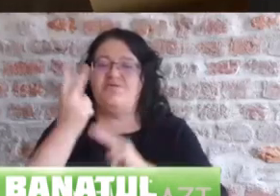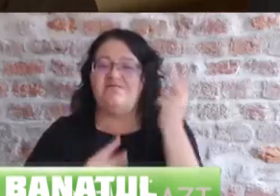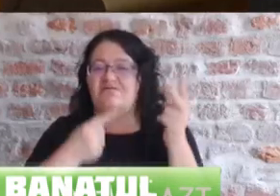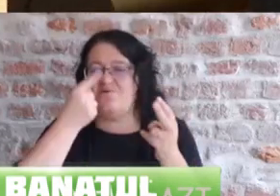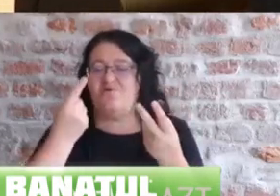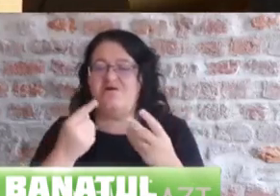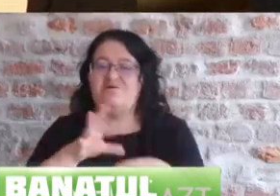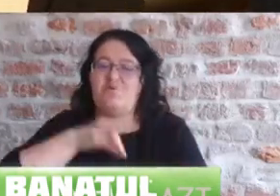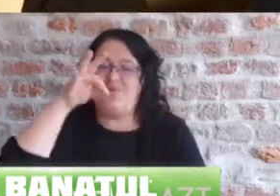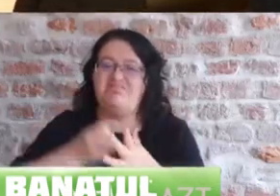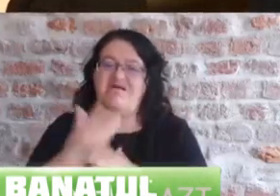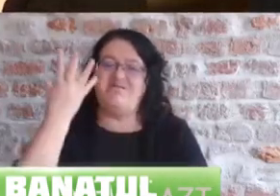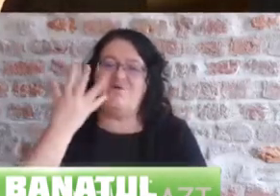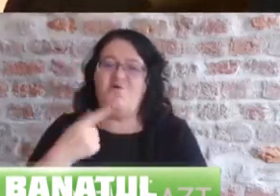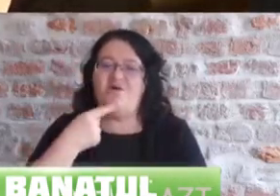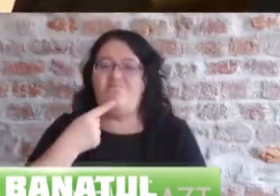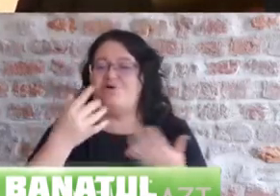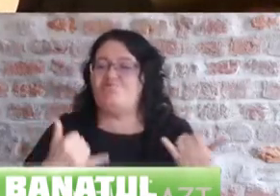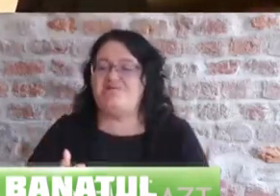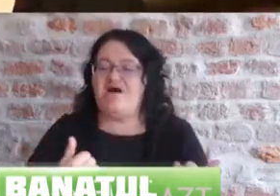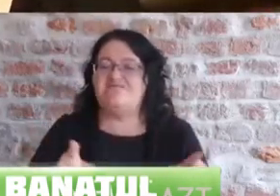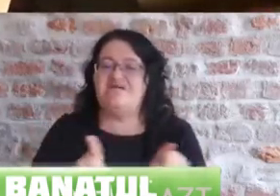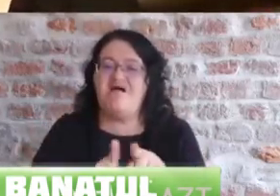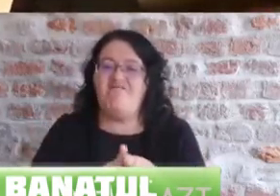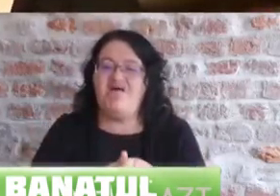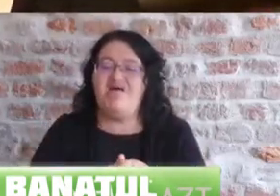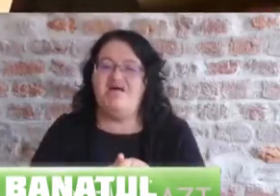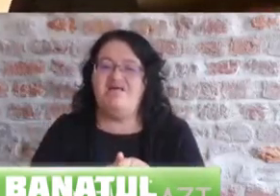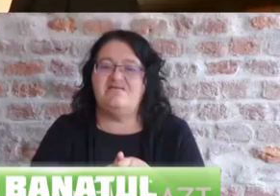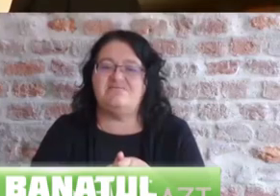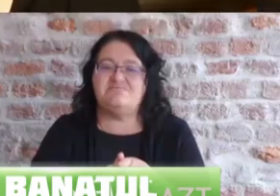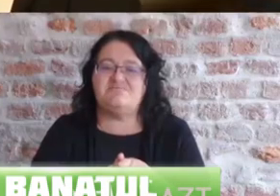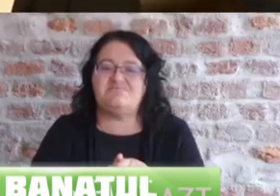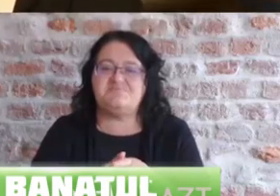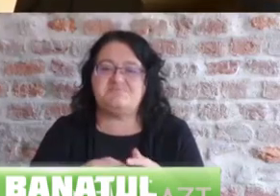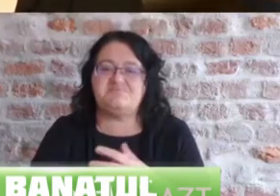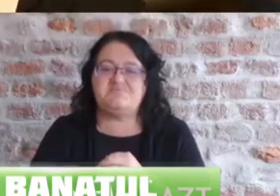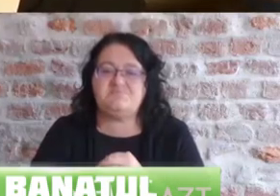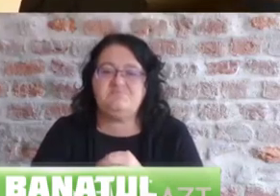dar reinterpretată în limbajul de astăzi, ca un fel de...